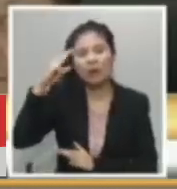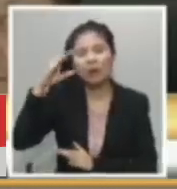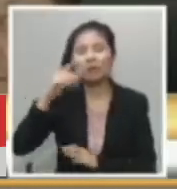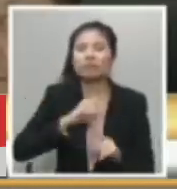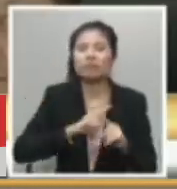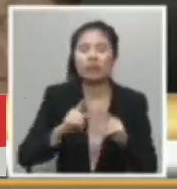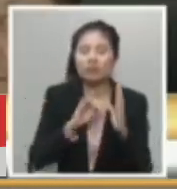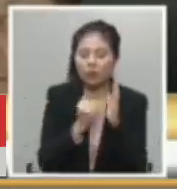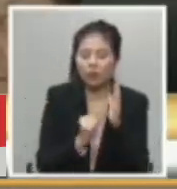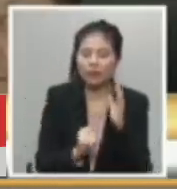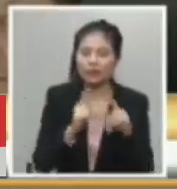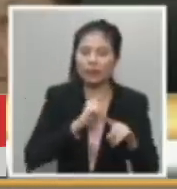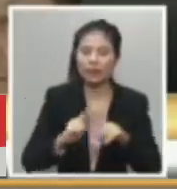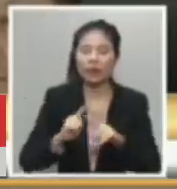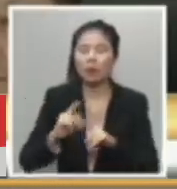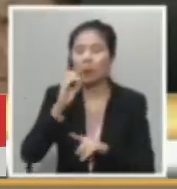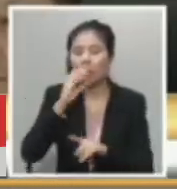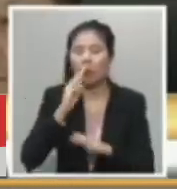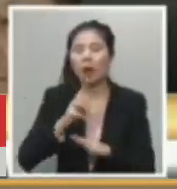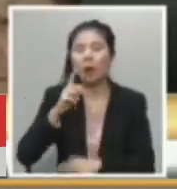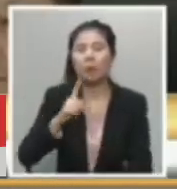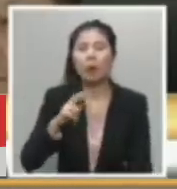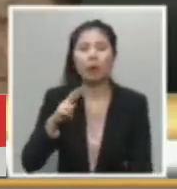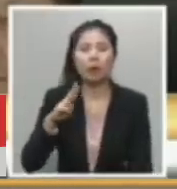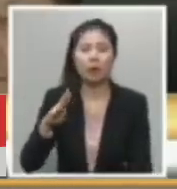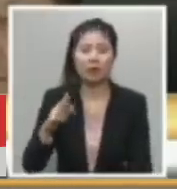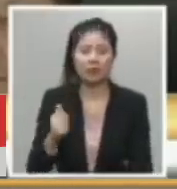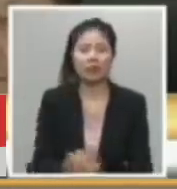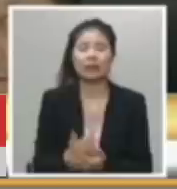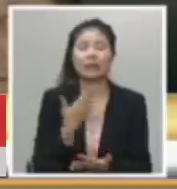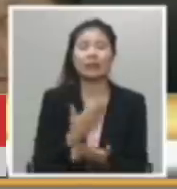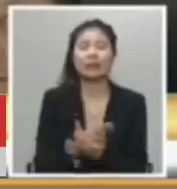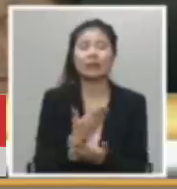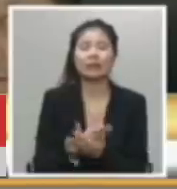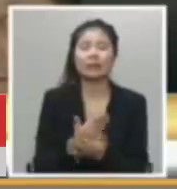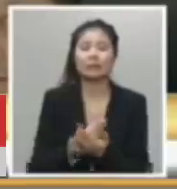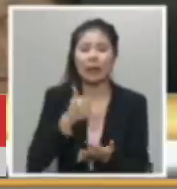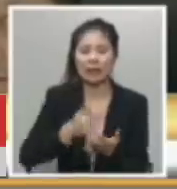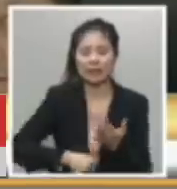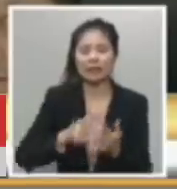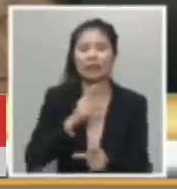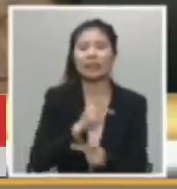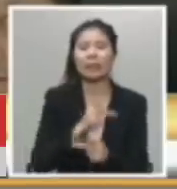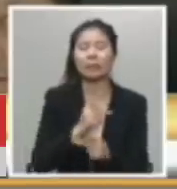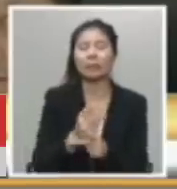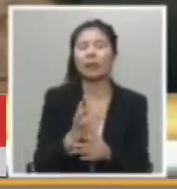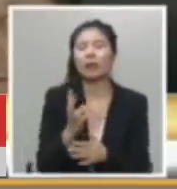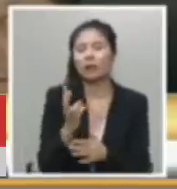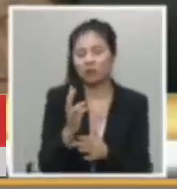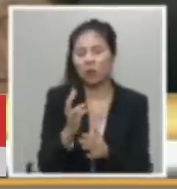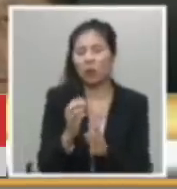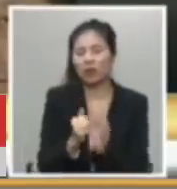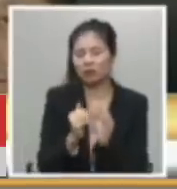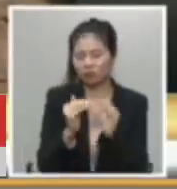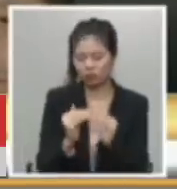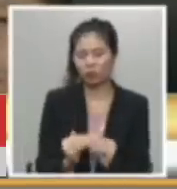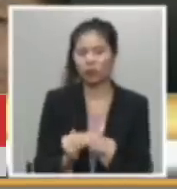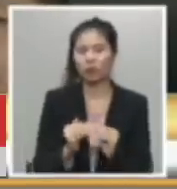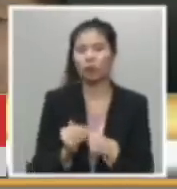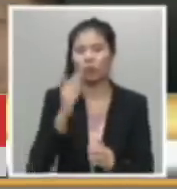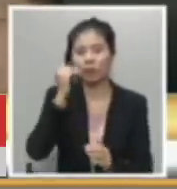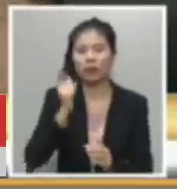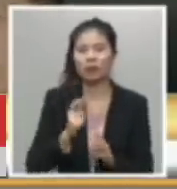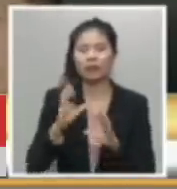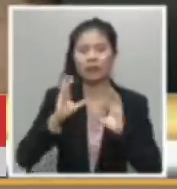าพ.ร.บ.ฉบับนี้จะทำให้ท้องถิ่นจัดเก็บรายได้ได้น้อยลงครับซึ่งจะไม่ตรงกับความเป็นจริงที่รัฐบาลได้ค